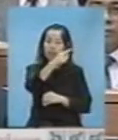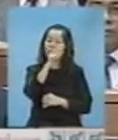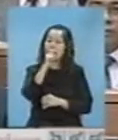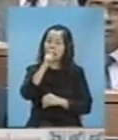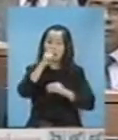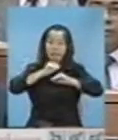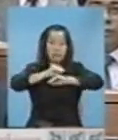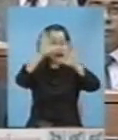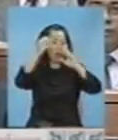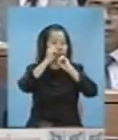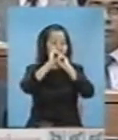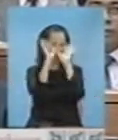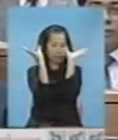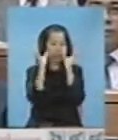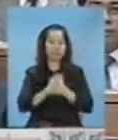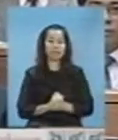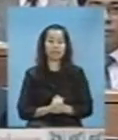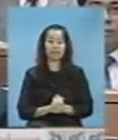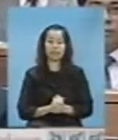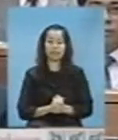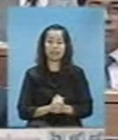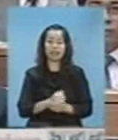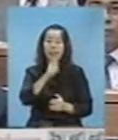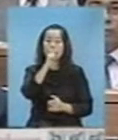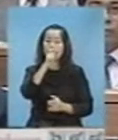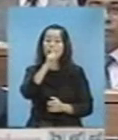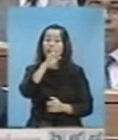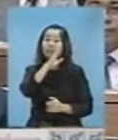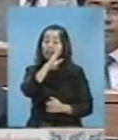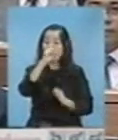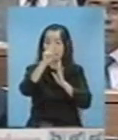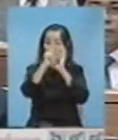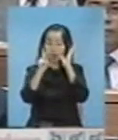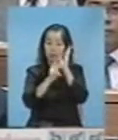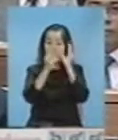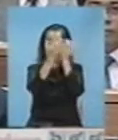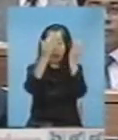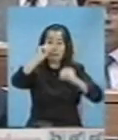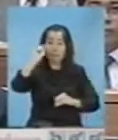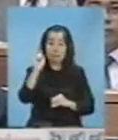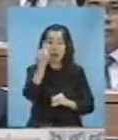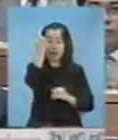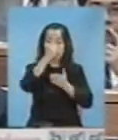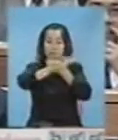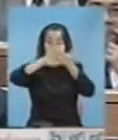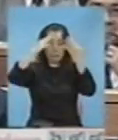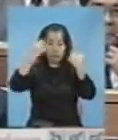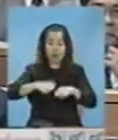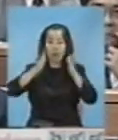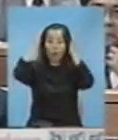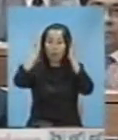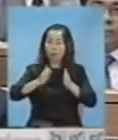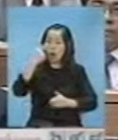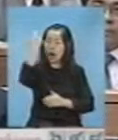นว่าหลังได้รัฐธรรมนูญฉบับใหม่แล้วคนพิเ